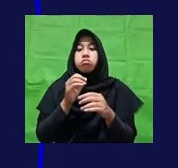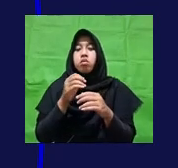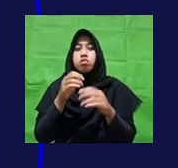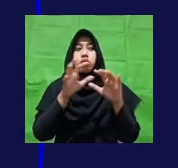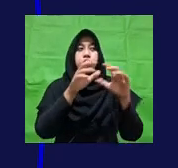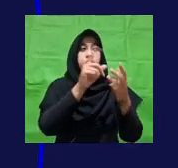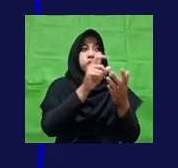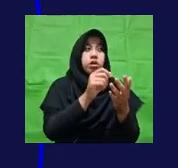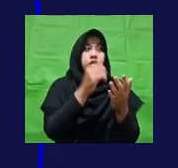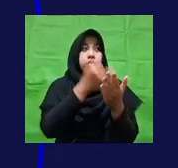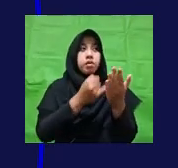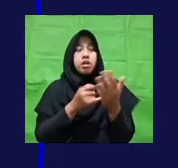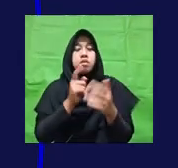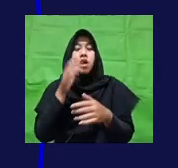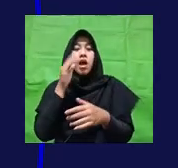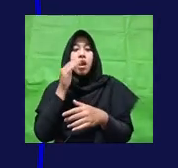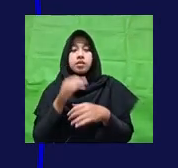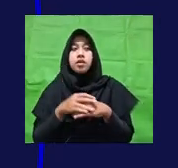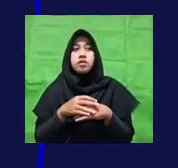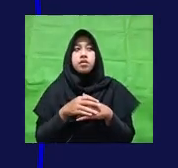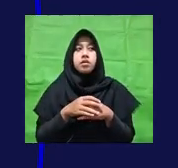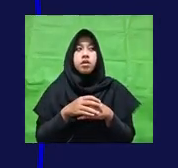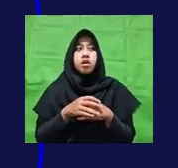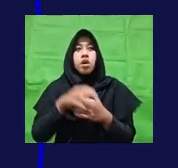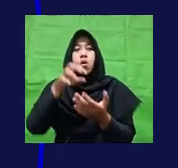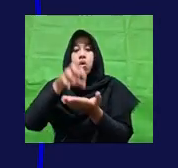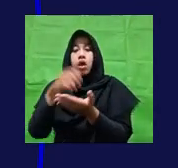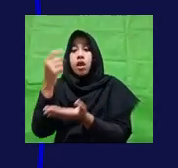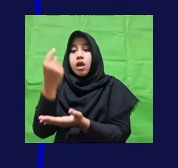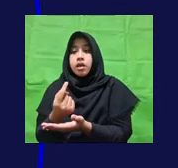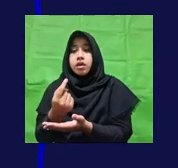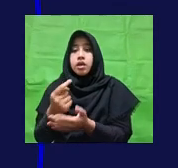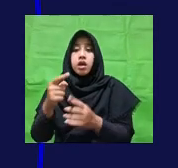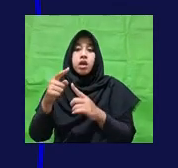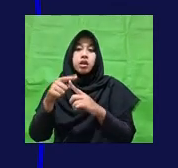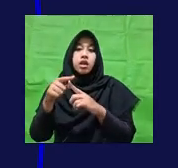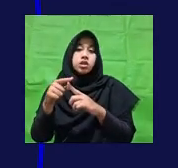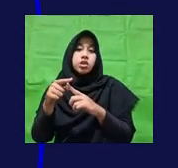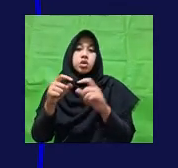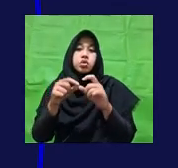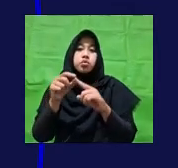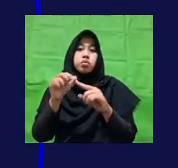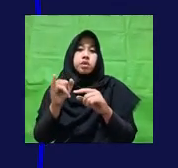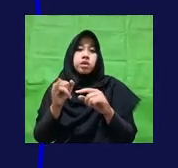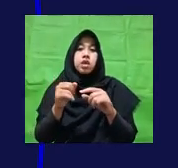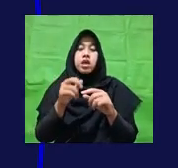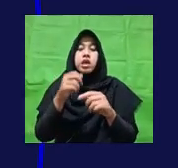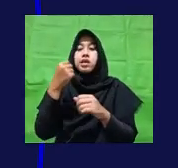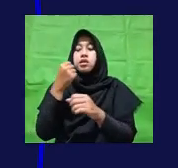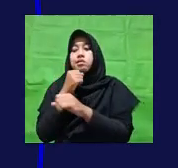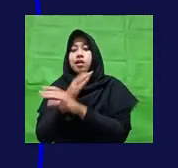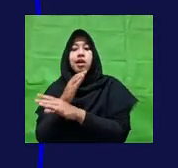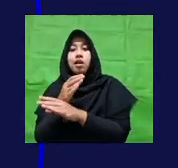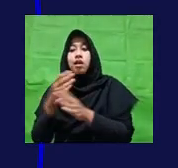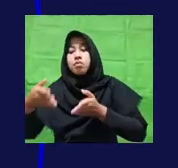etika. Lokal hadir ketika Tats dan Sufi dan juga Som gagal menyusuri sungai Kapuas dan Landak yang awalnya